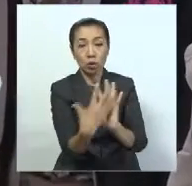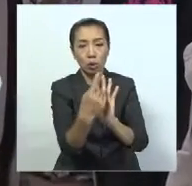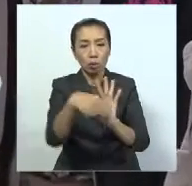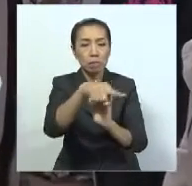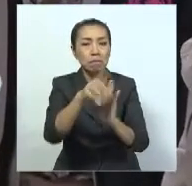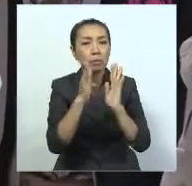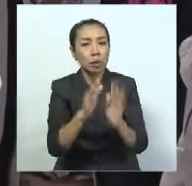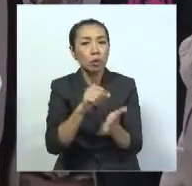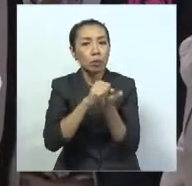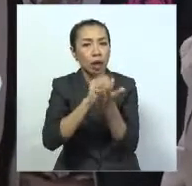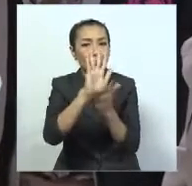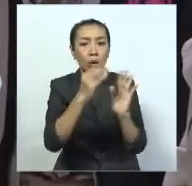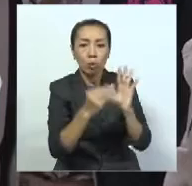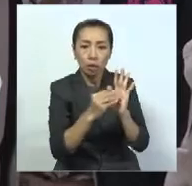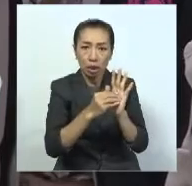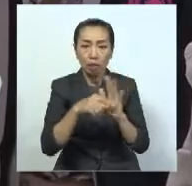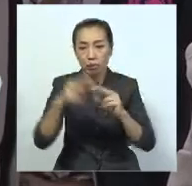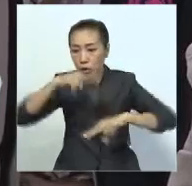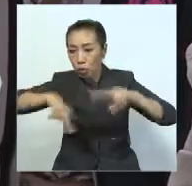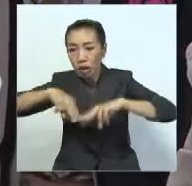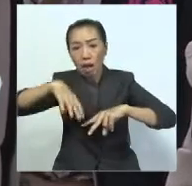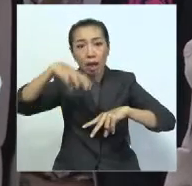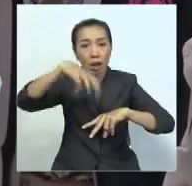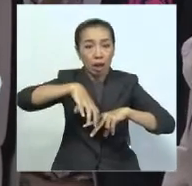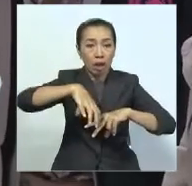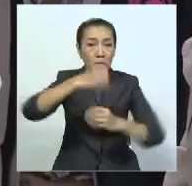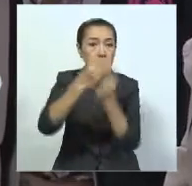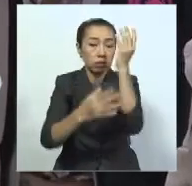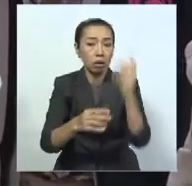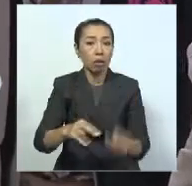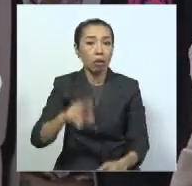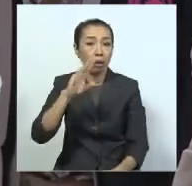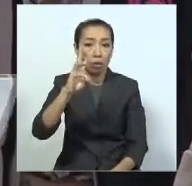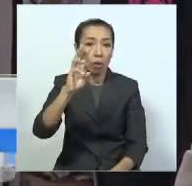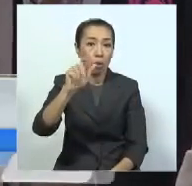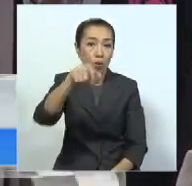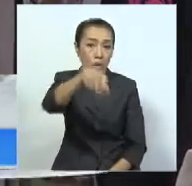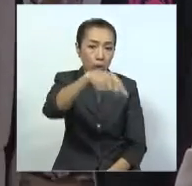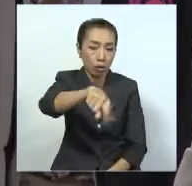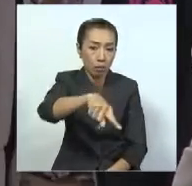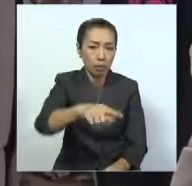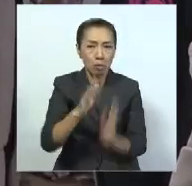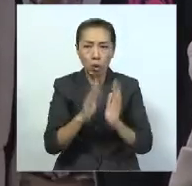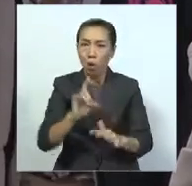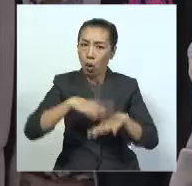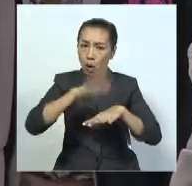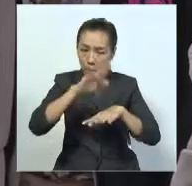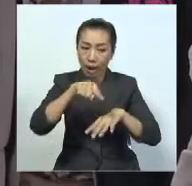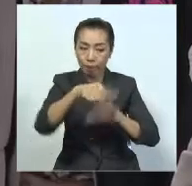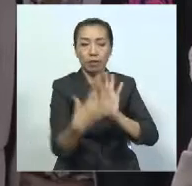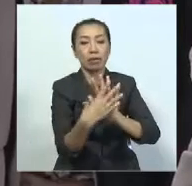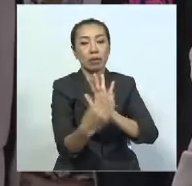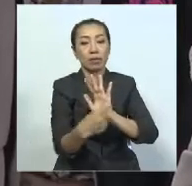การของกทม.ในสวนลุมก็จะบริการในเรื่องของการทำความสะอาดอะไรอยู่แล้วร้อยกว่าคนนะคะวันนี้เ